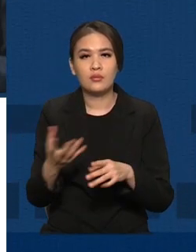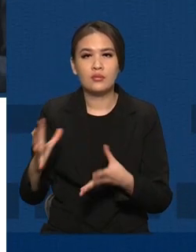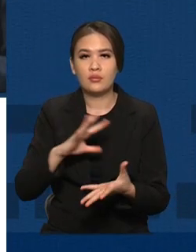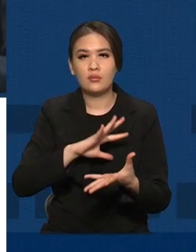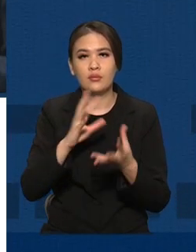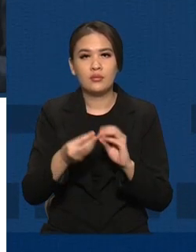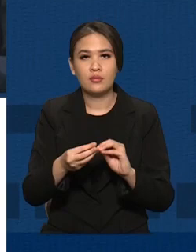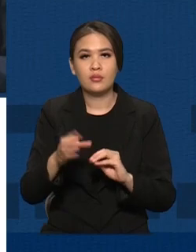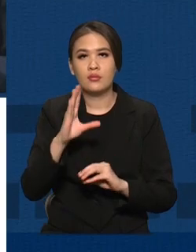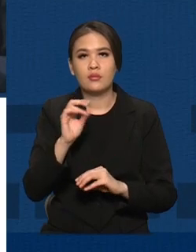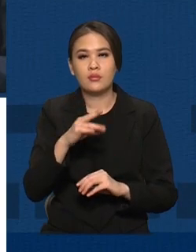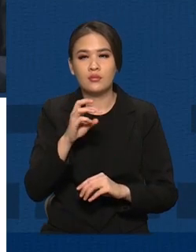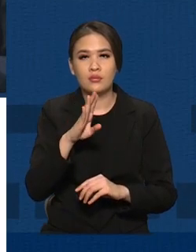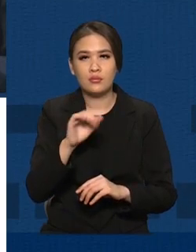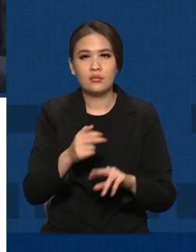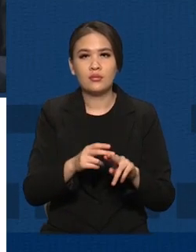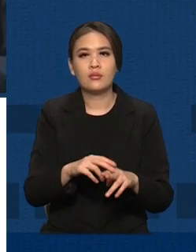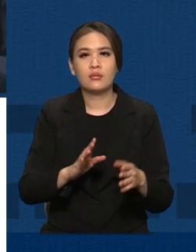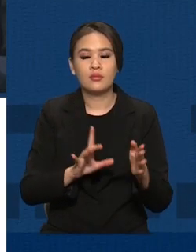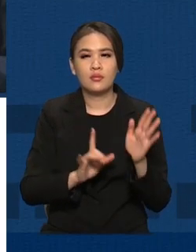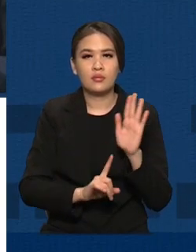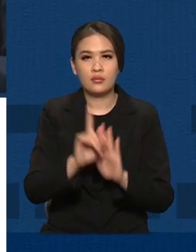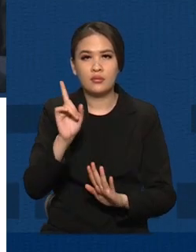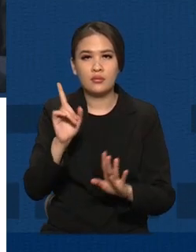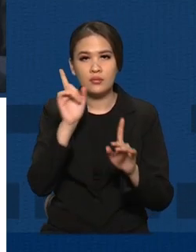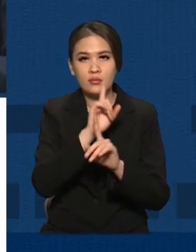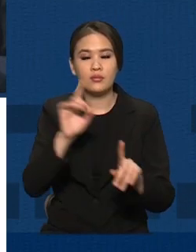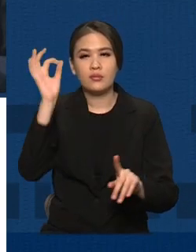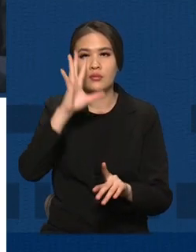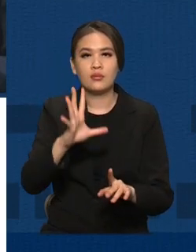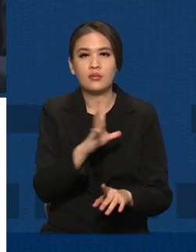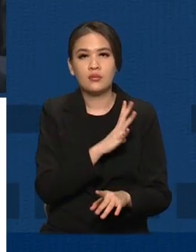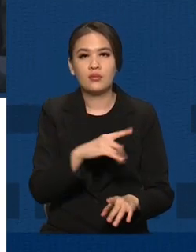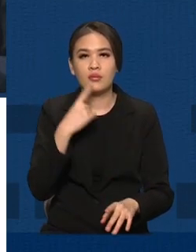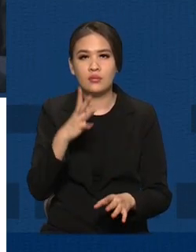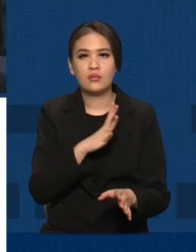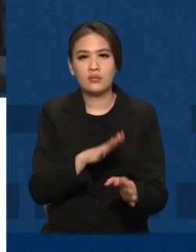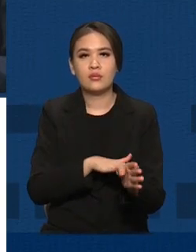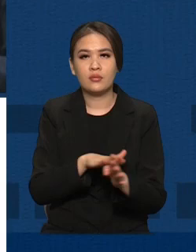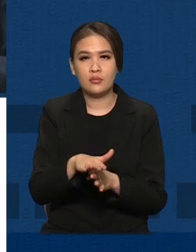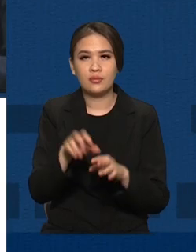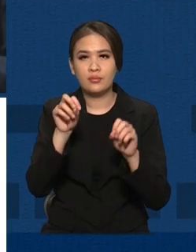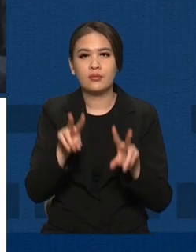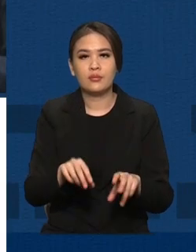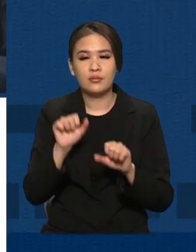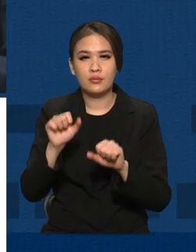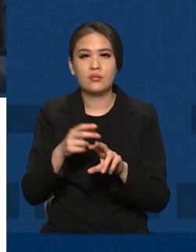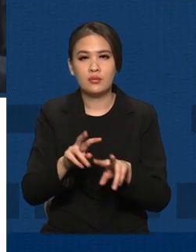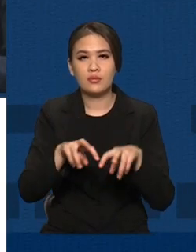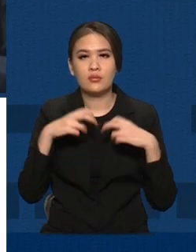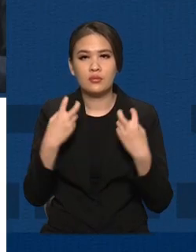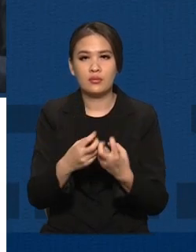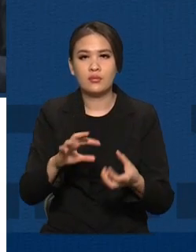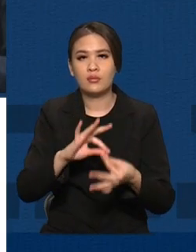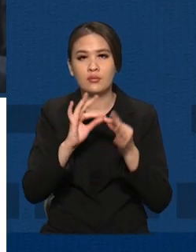ведомство қызметінің басым бағыты ретінде әрдайым ерекше назарда болуға тиіс екенін ескертті. Қауіпсіздік кеңес отырысының